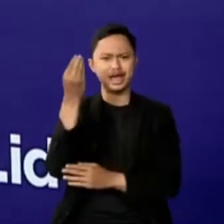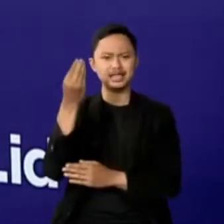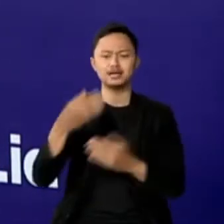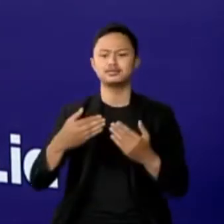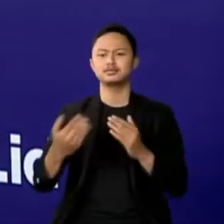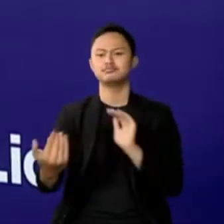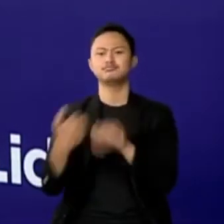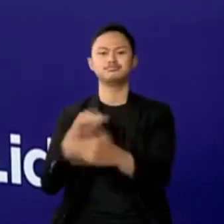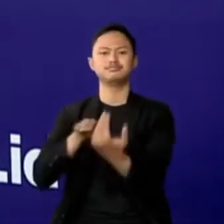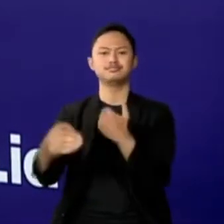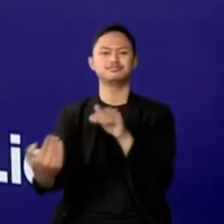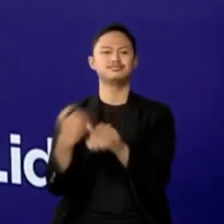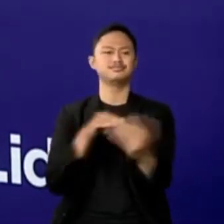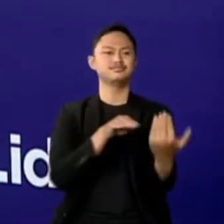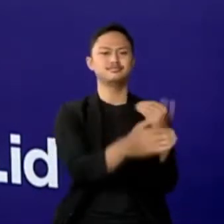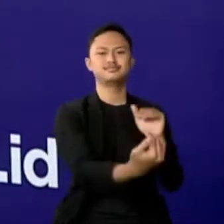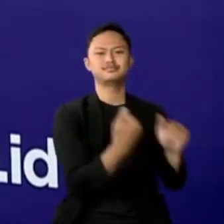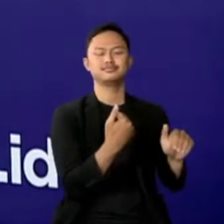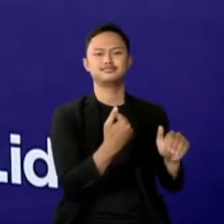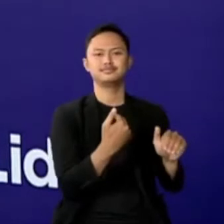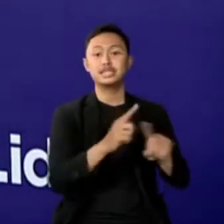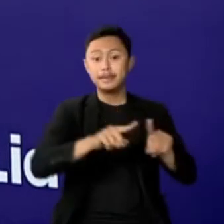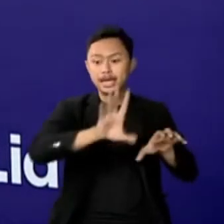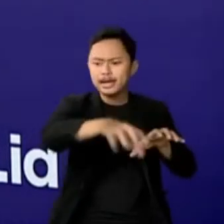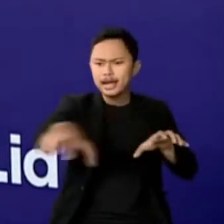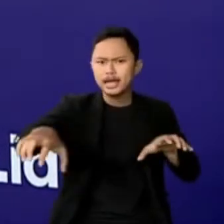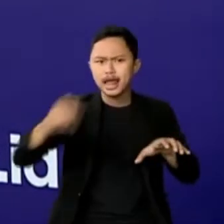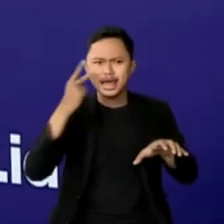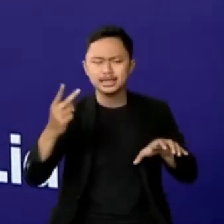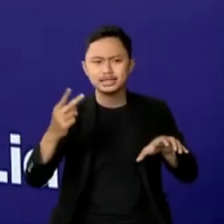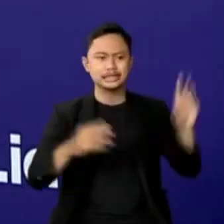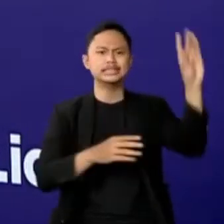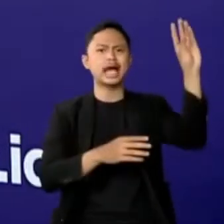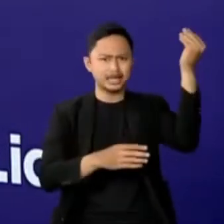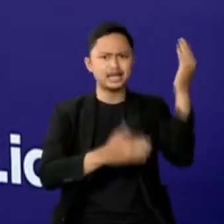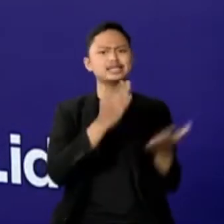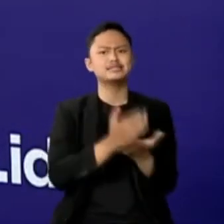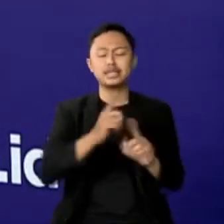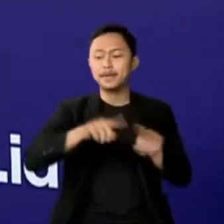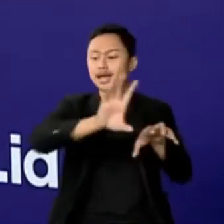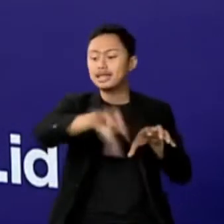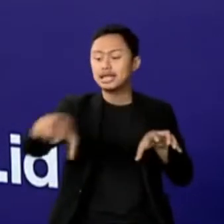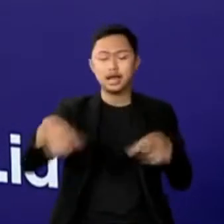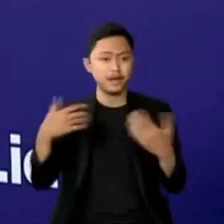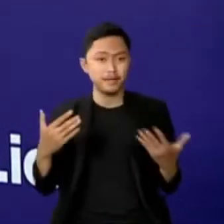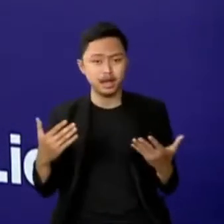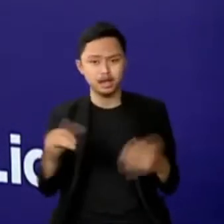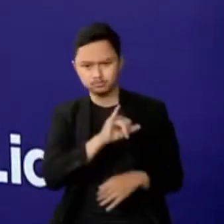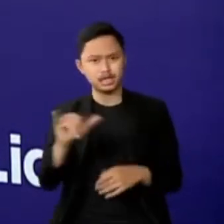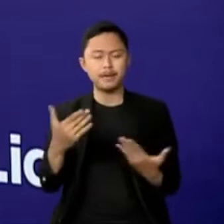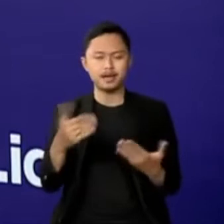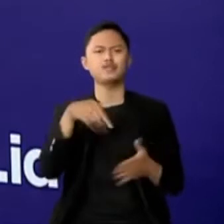ya mohon maaf di beberapa daerah itu kan tidak sedih siplin di Jakarta nya penggunaan masker jadi memang dari awal itu